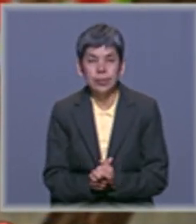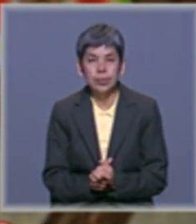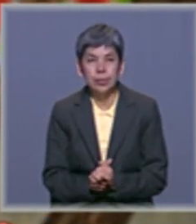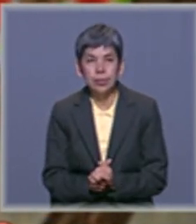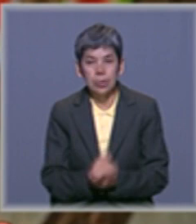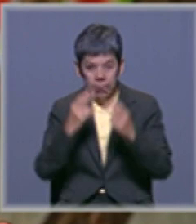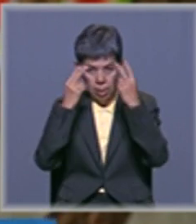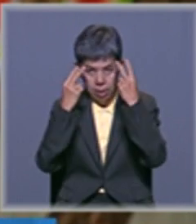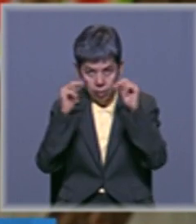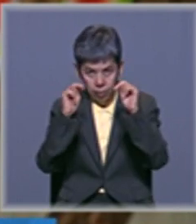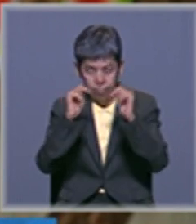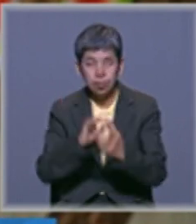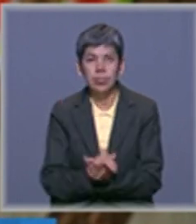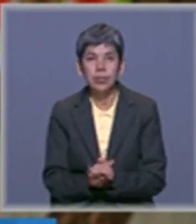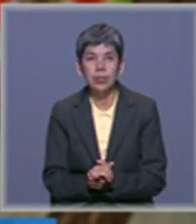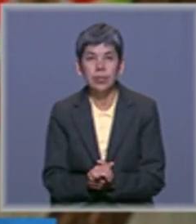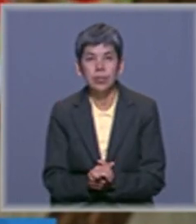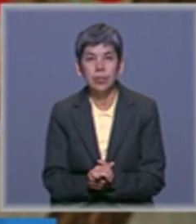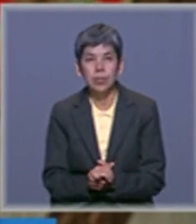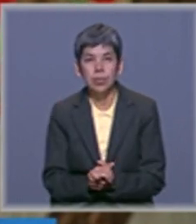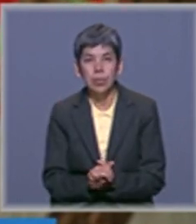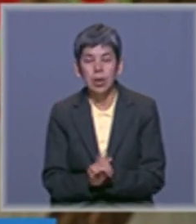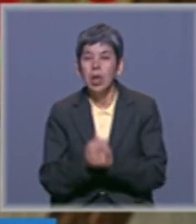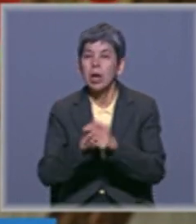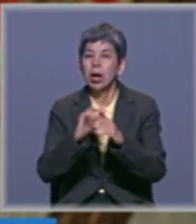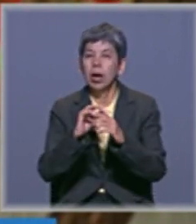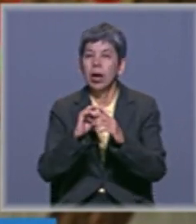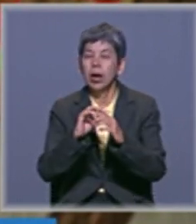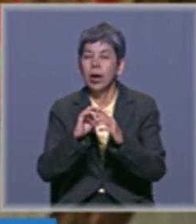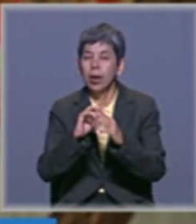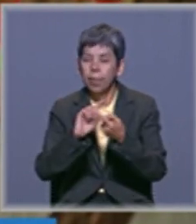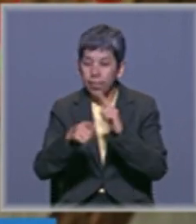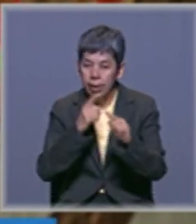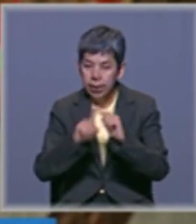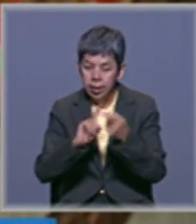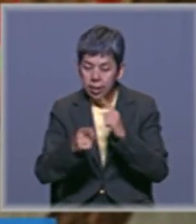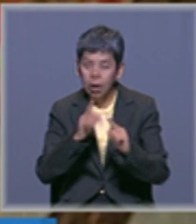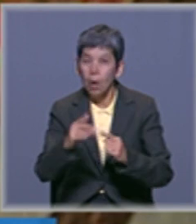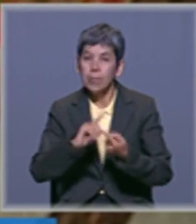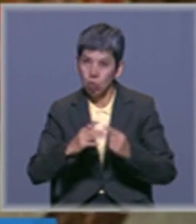นายกเพื่อนรักของผม